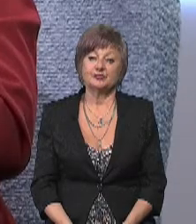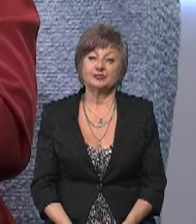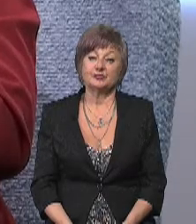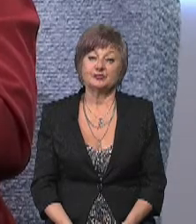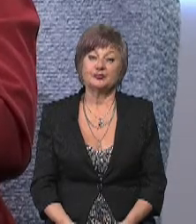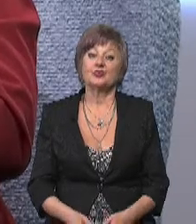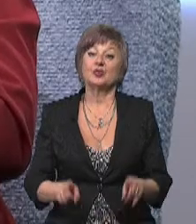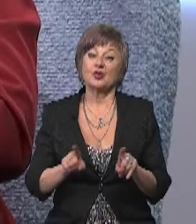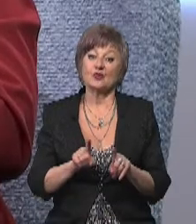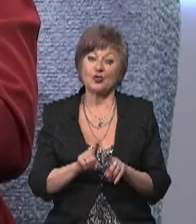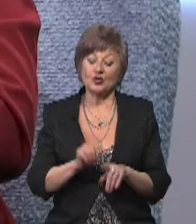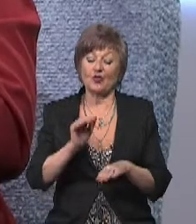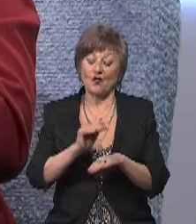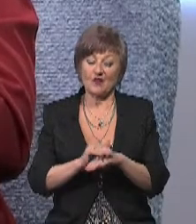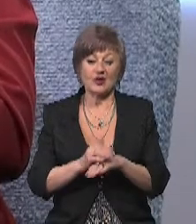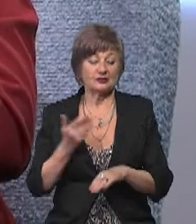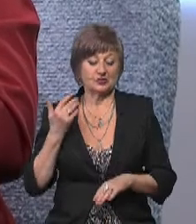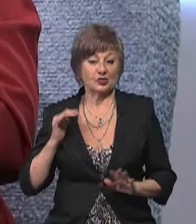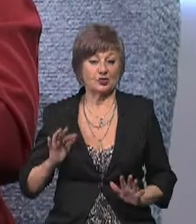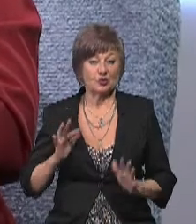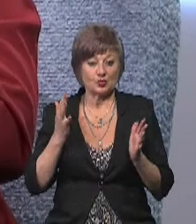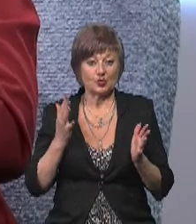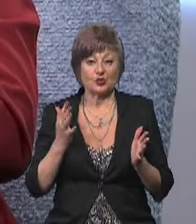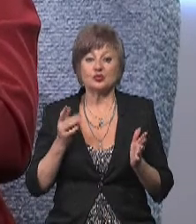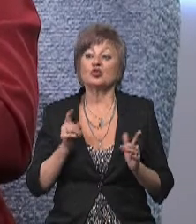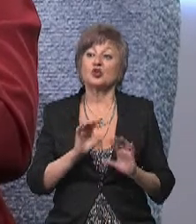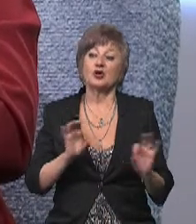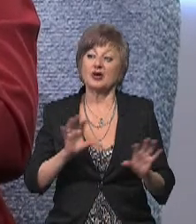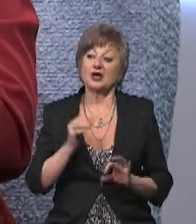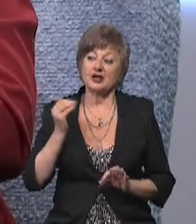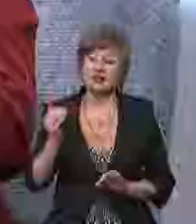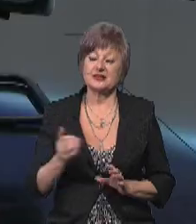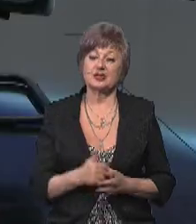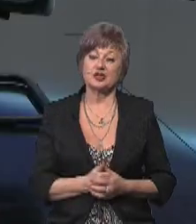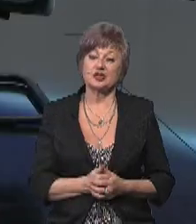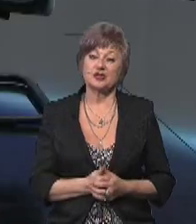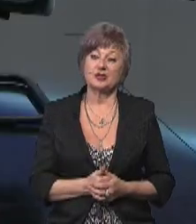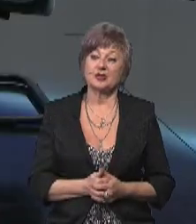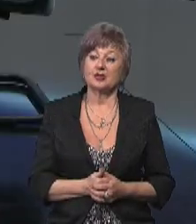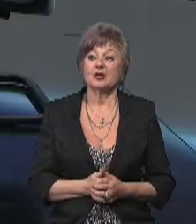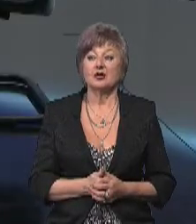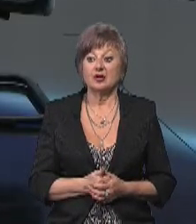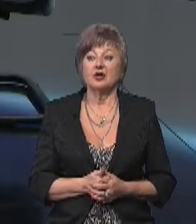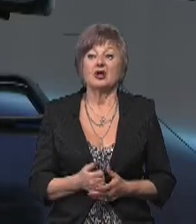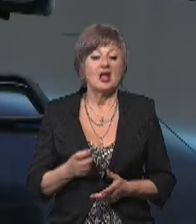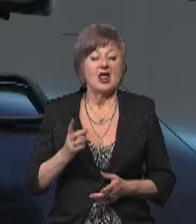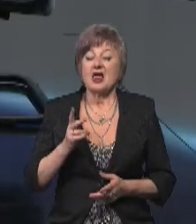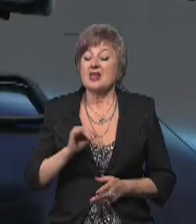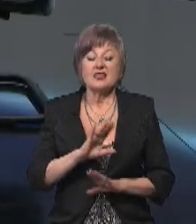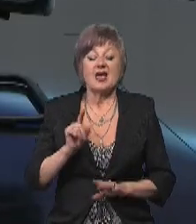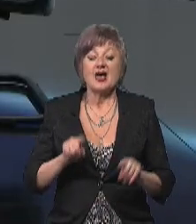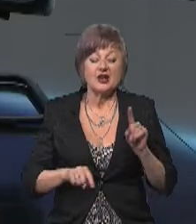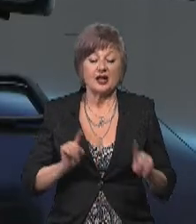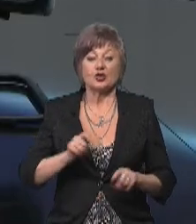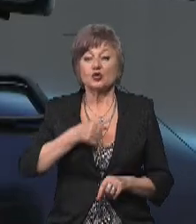От такий свіжий випадок буквально. Я прошу вас, прокоментуйте, пані Марина, з вас почнемо? Ну, нерідко, що пожилі